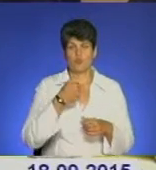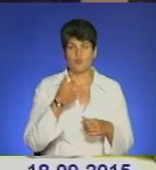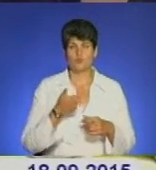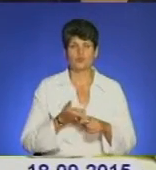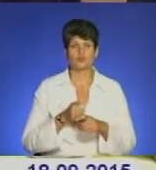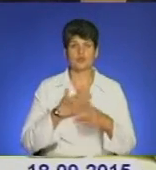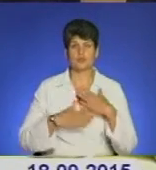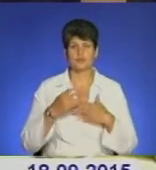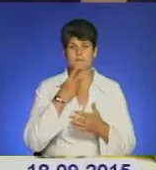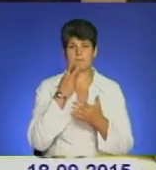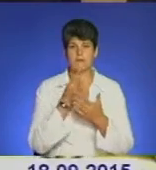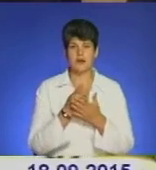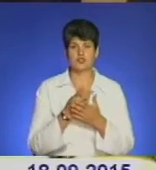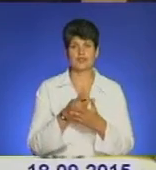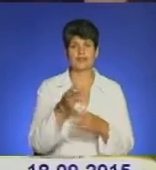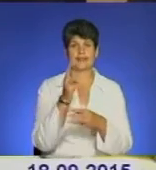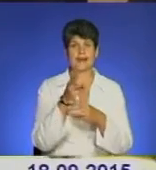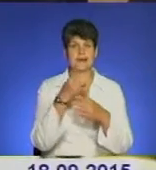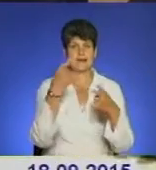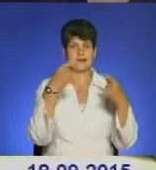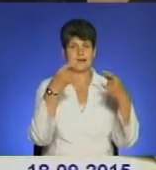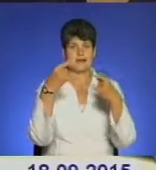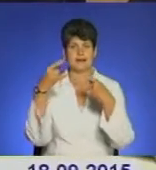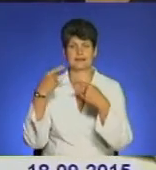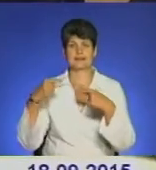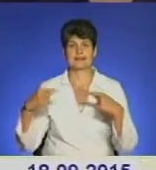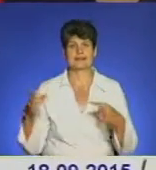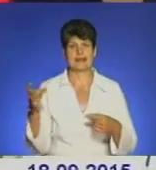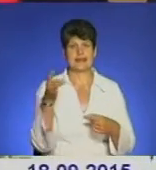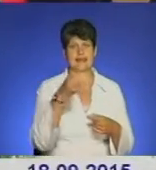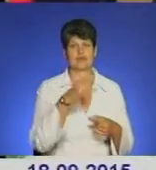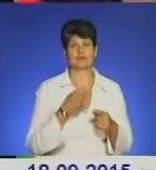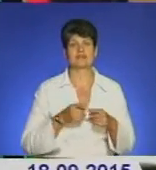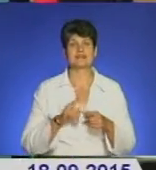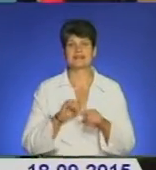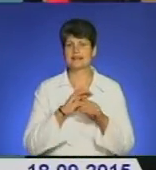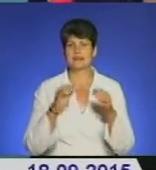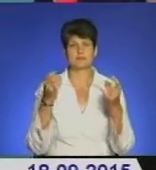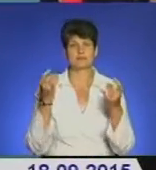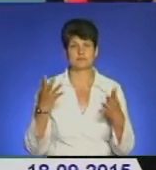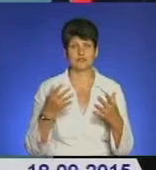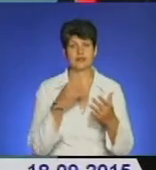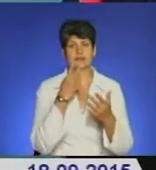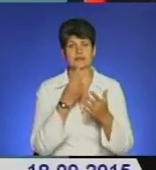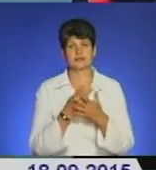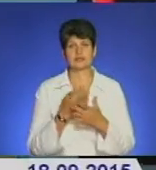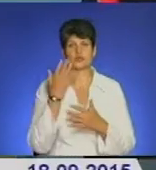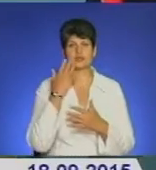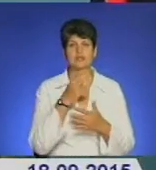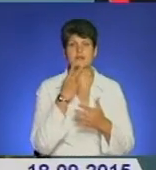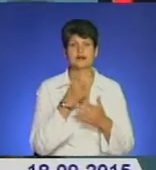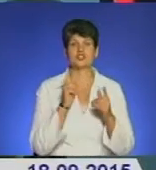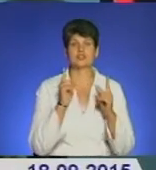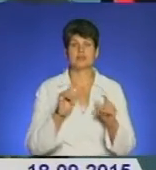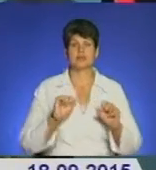радий бачити зараз на екранах різні регіони. І це не зовсім звичайна картинка для нас, коли ти бачиш тільки колег і